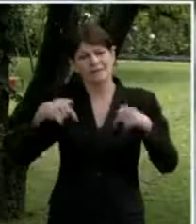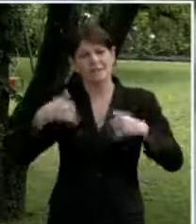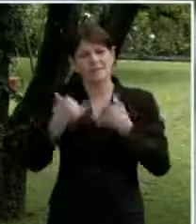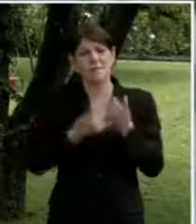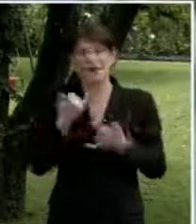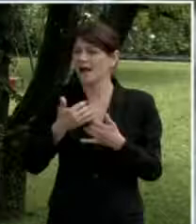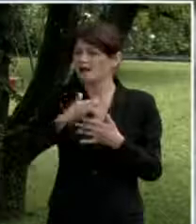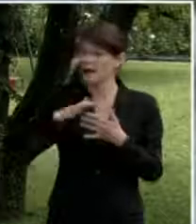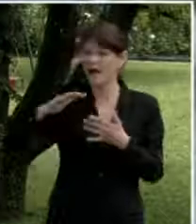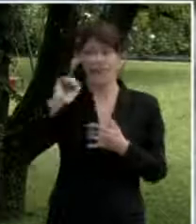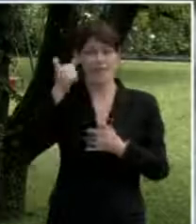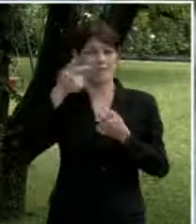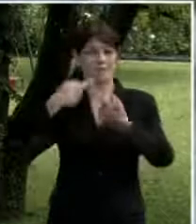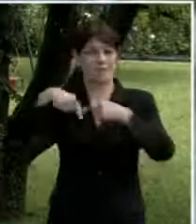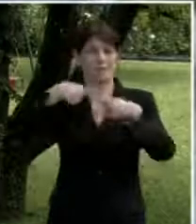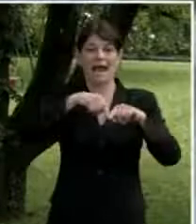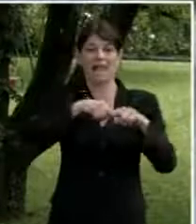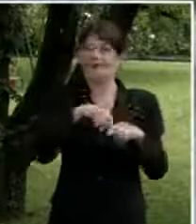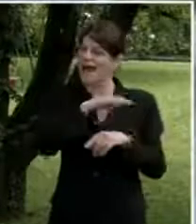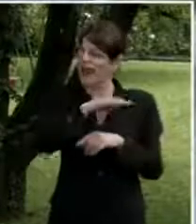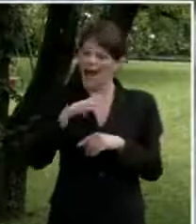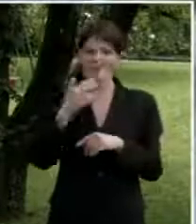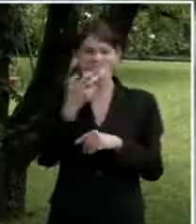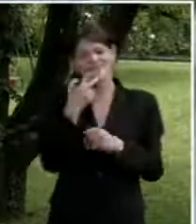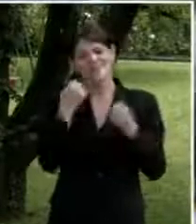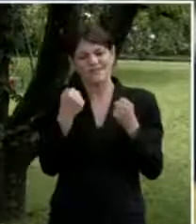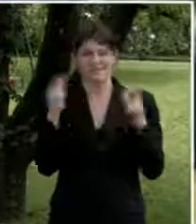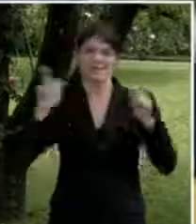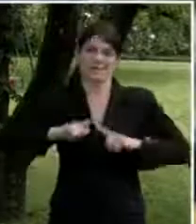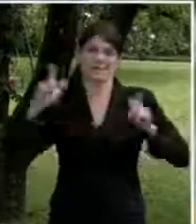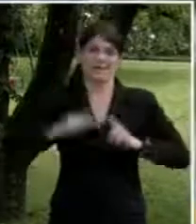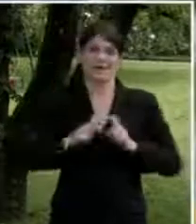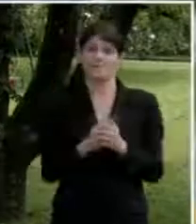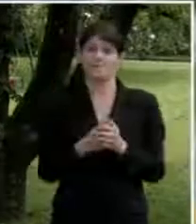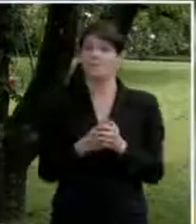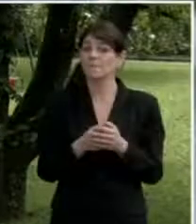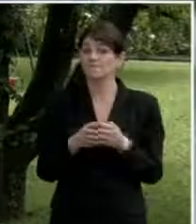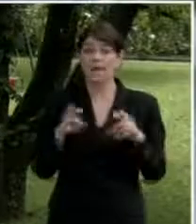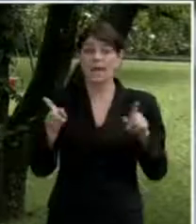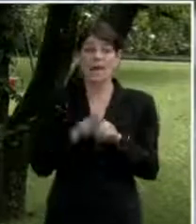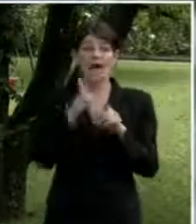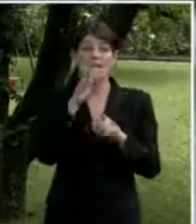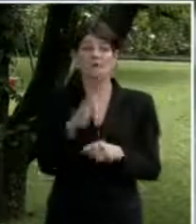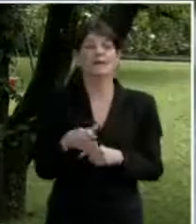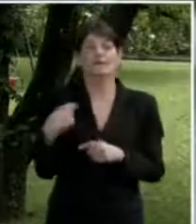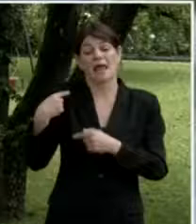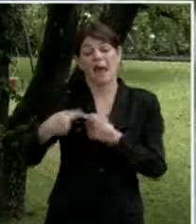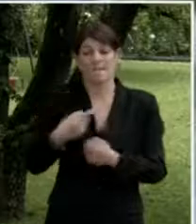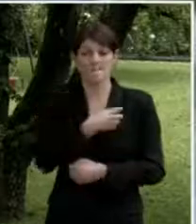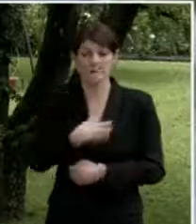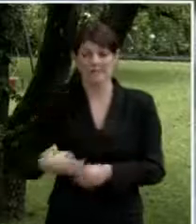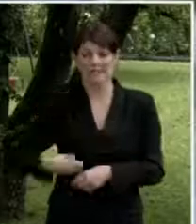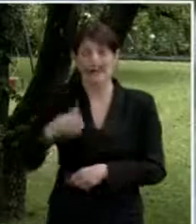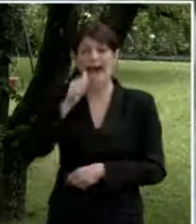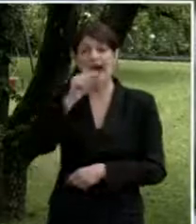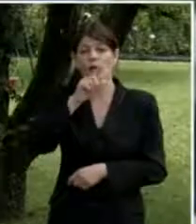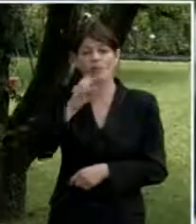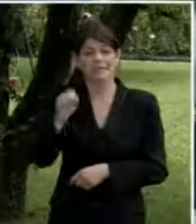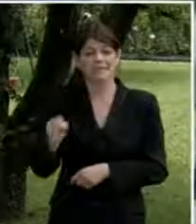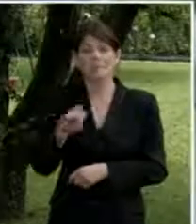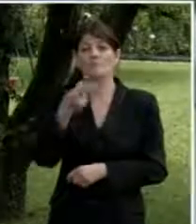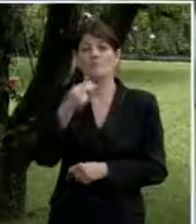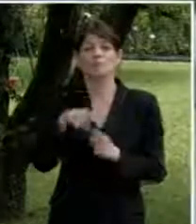in allen 11 Gemeinden kräftig feiern werden. Gleich wird Erbprinz Alois von und zu Liechtenstein